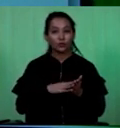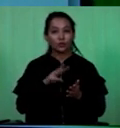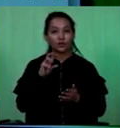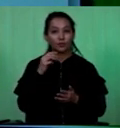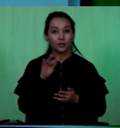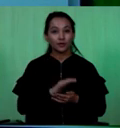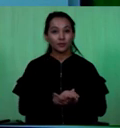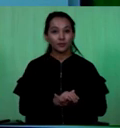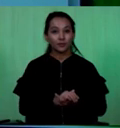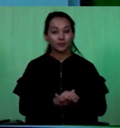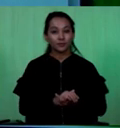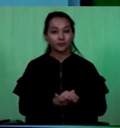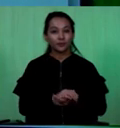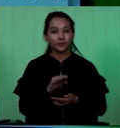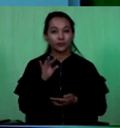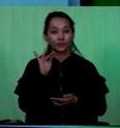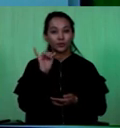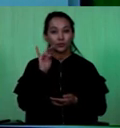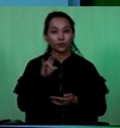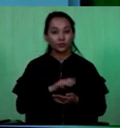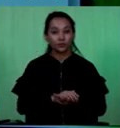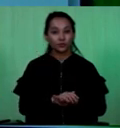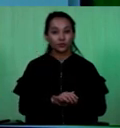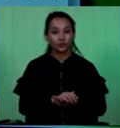9-may. Iyul oyida esa